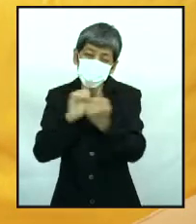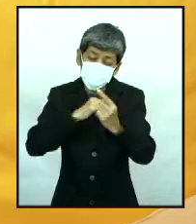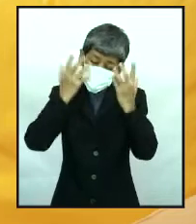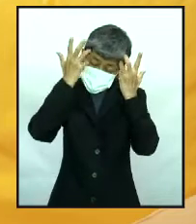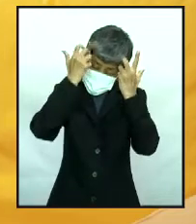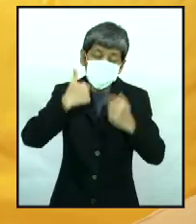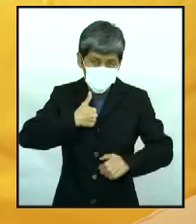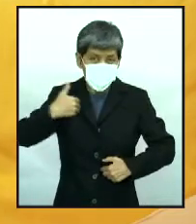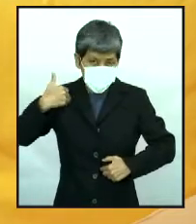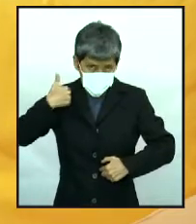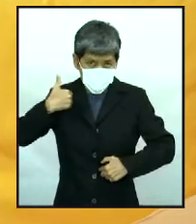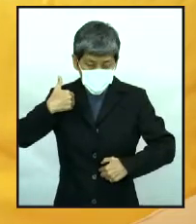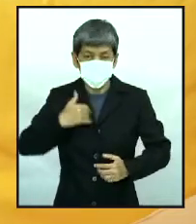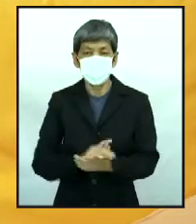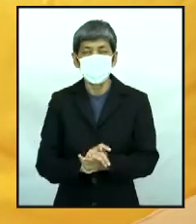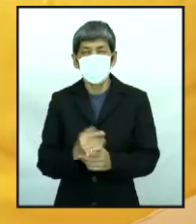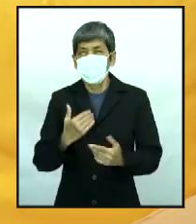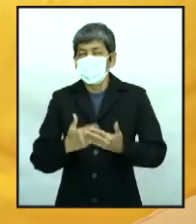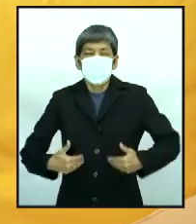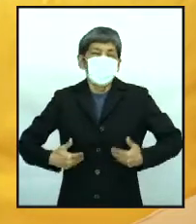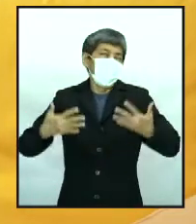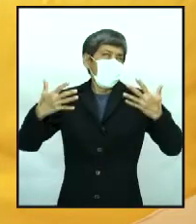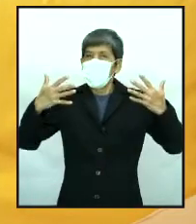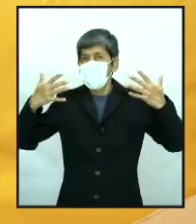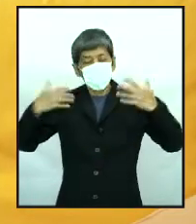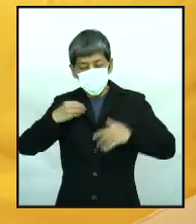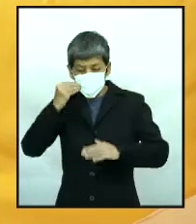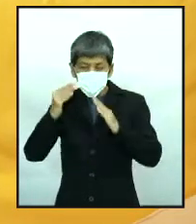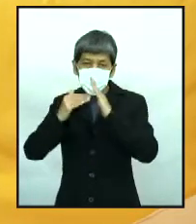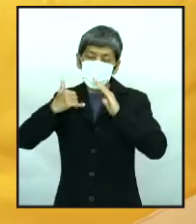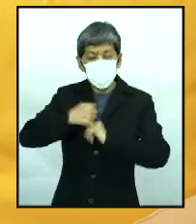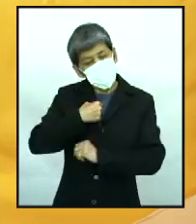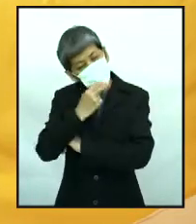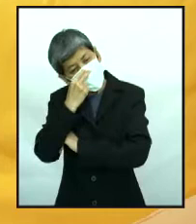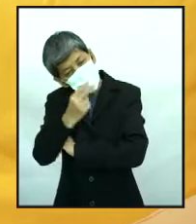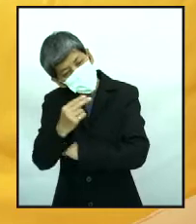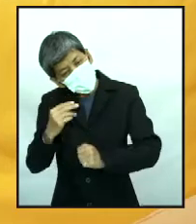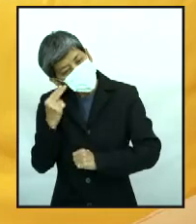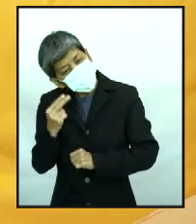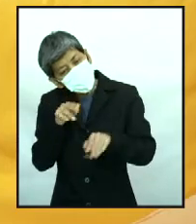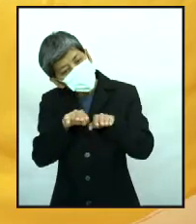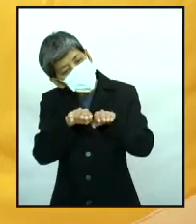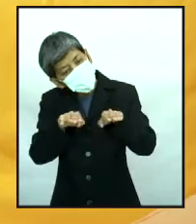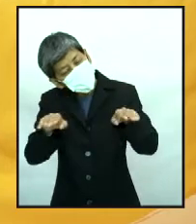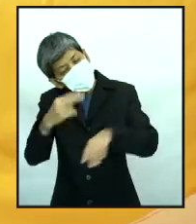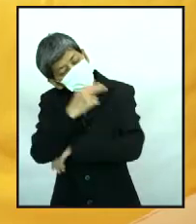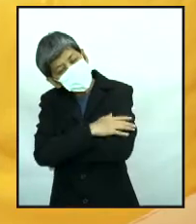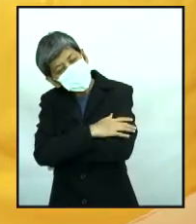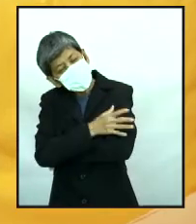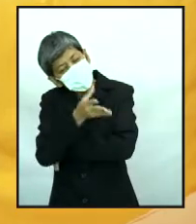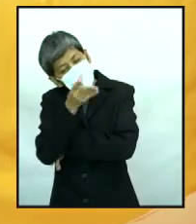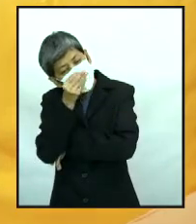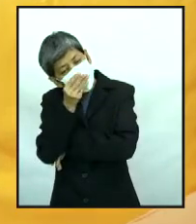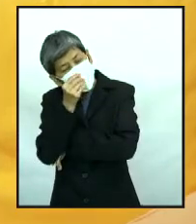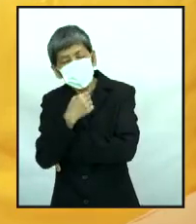ทุกวันนี้ประดังเข้ามาในชีวิตเรากลับมาบ้านหรือมามองเขาชีวิตเขาซิมเพิลมากเรียบๆแล้วเ